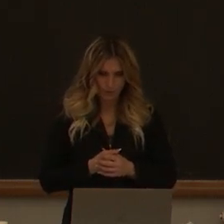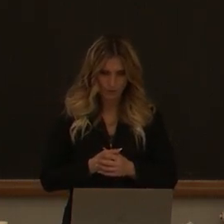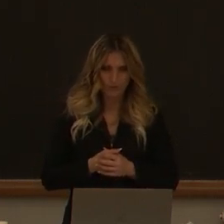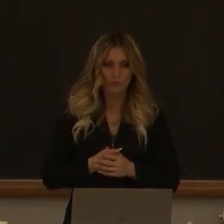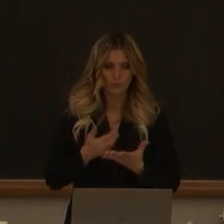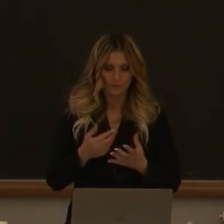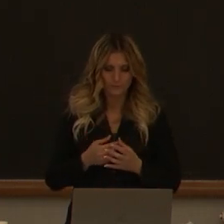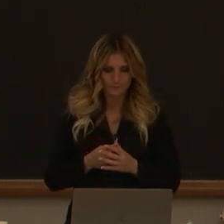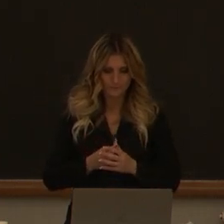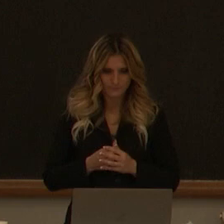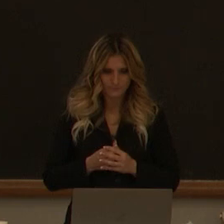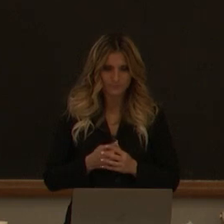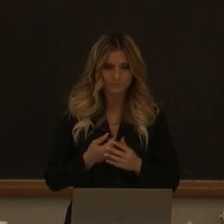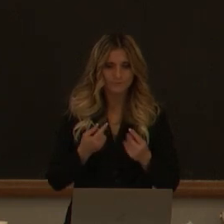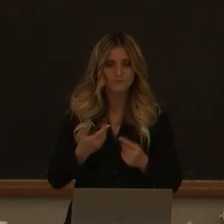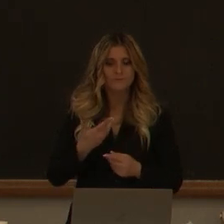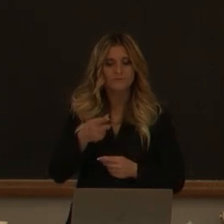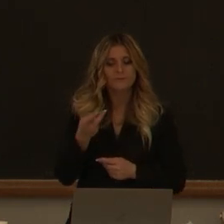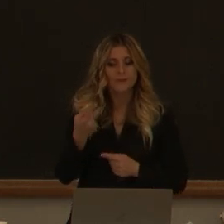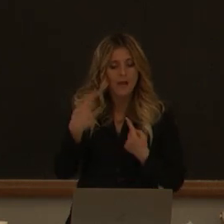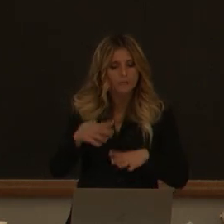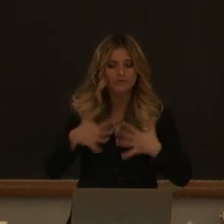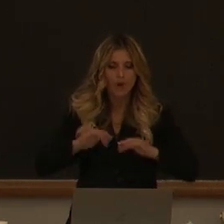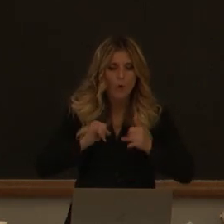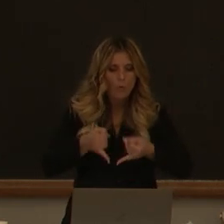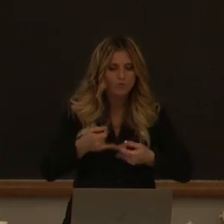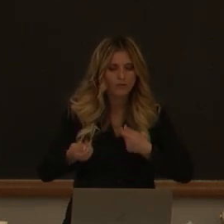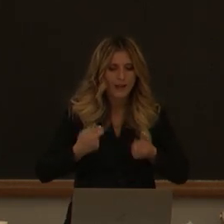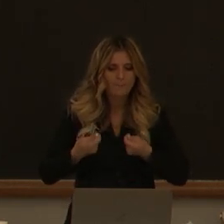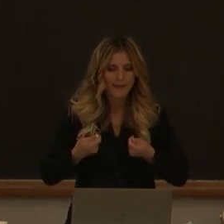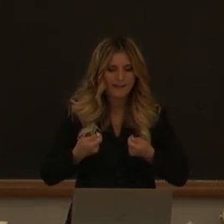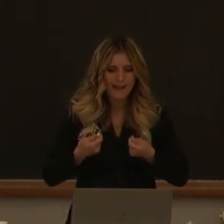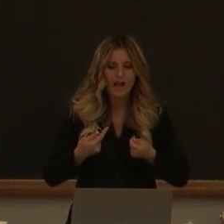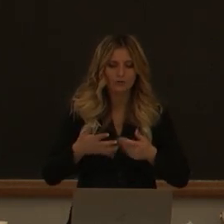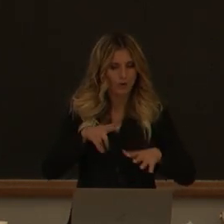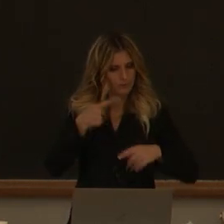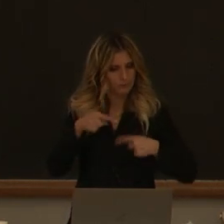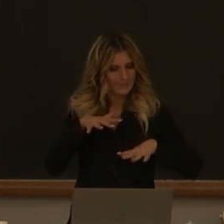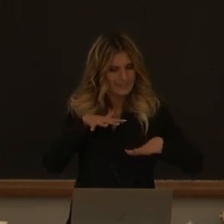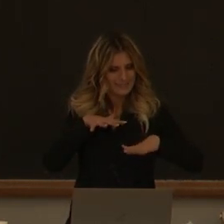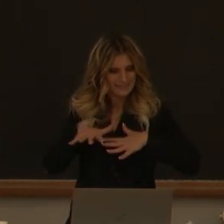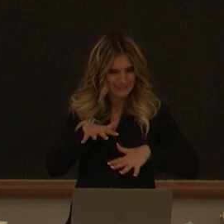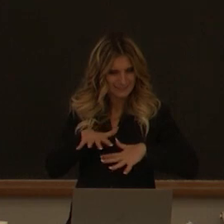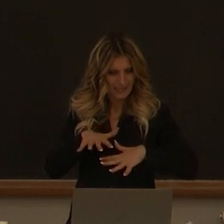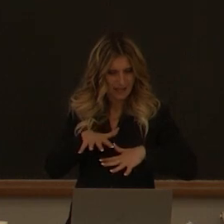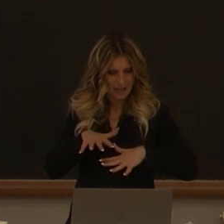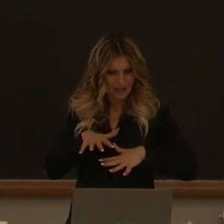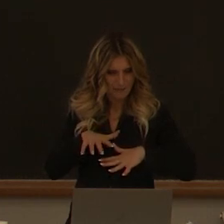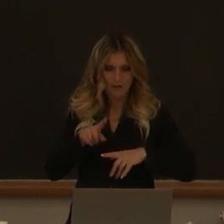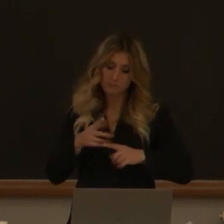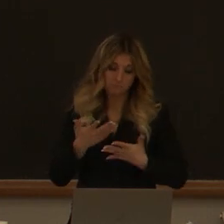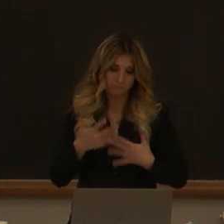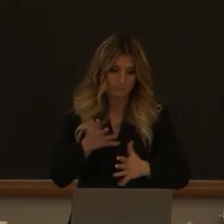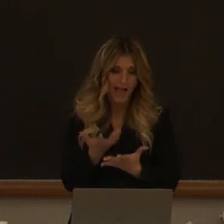interuniversità anche in questo caso, che sta uscendo sul mercato con un sistema di